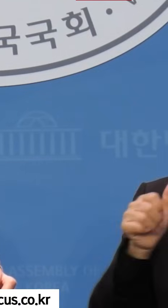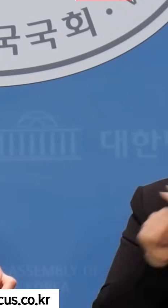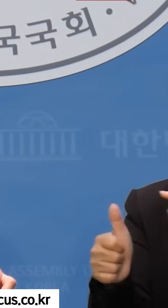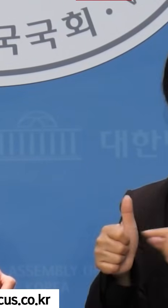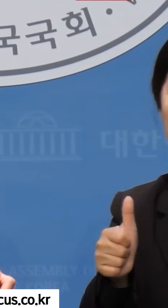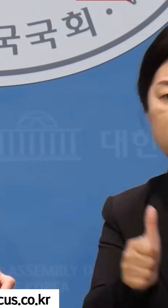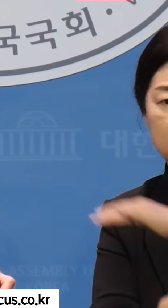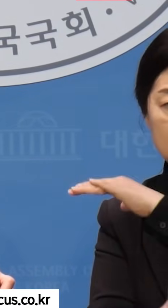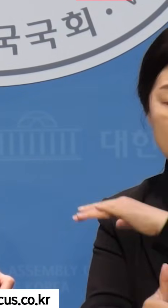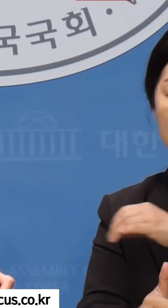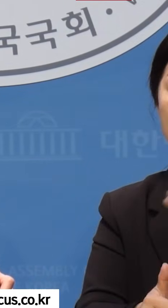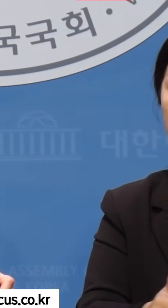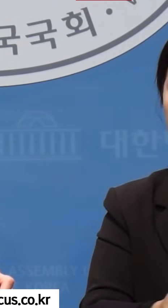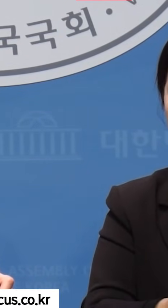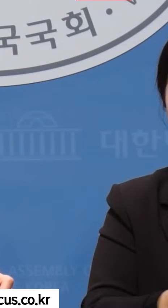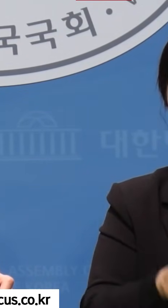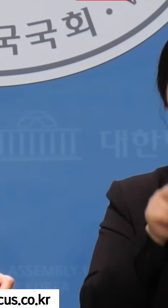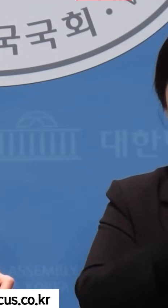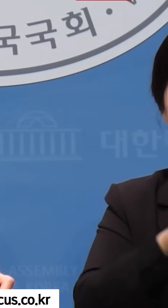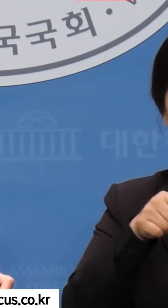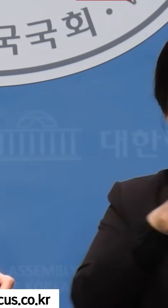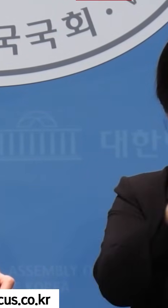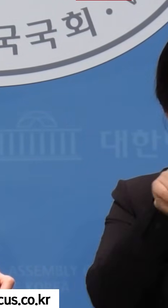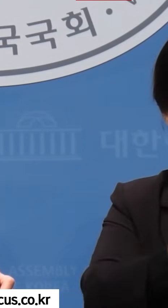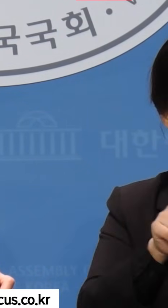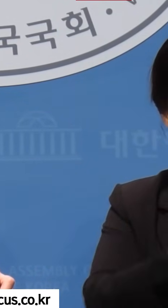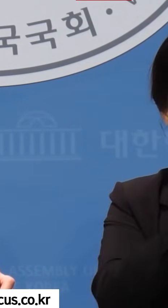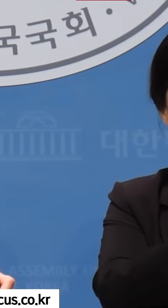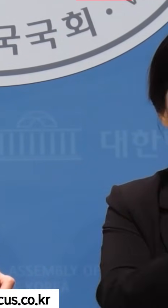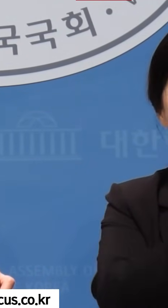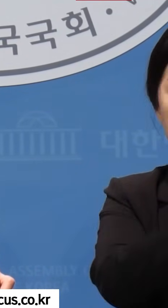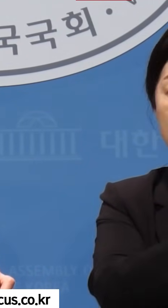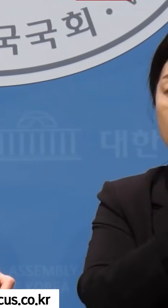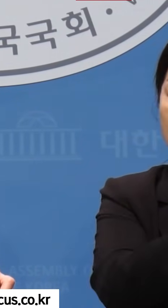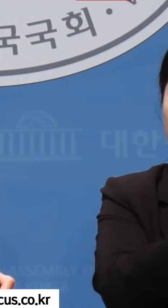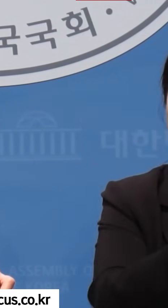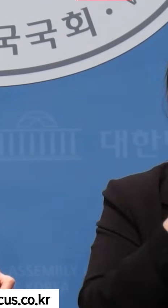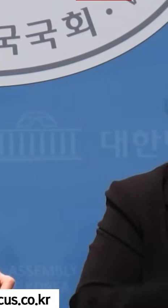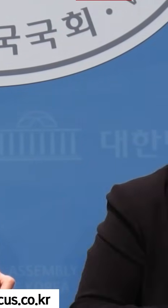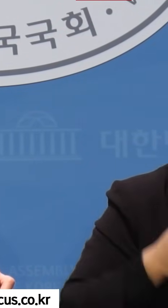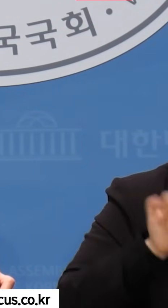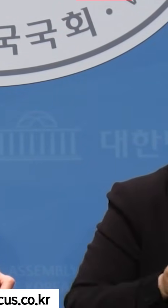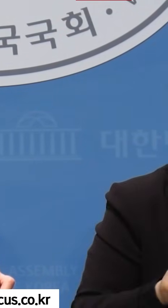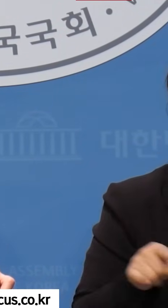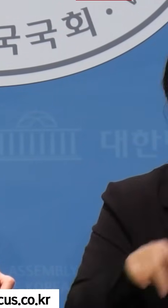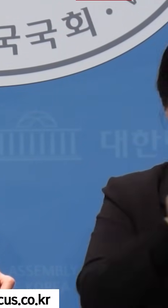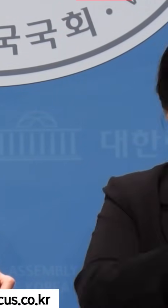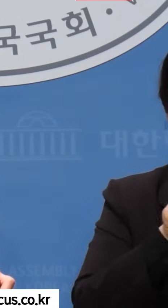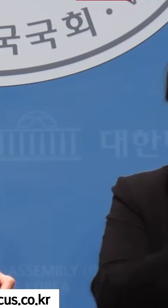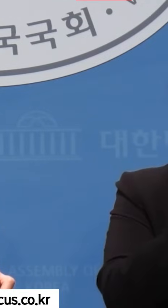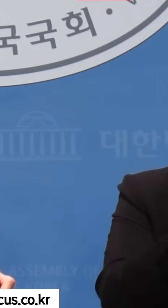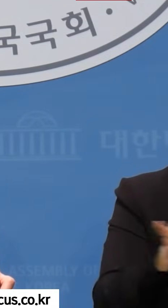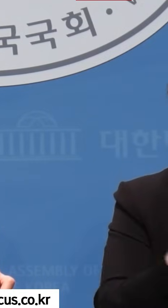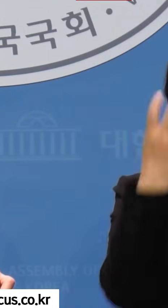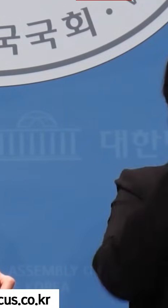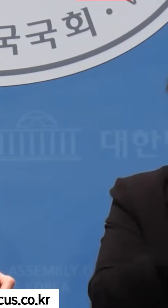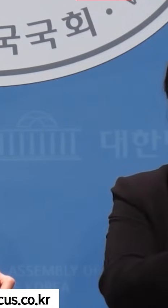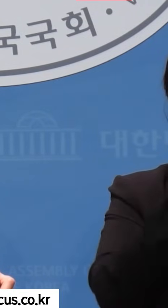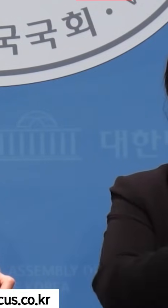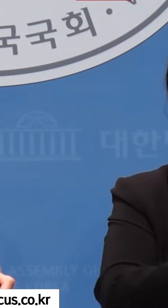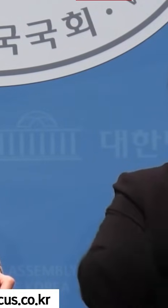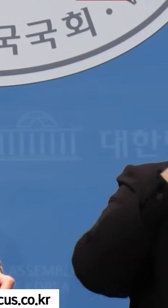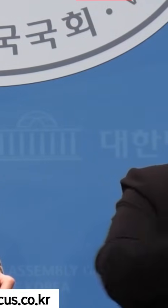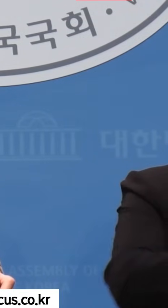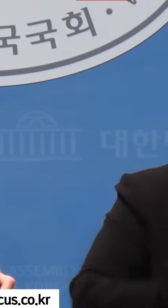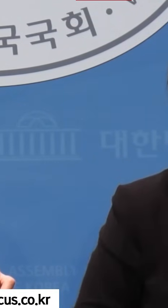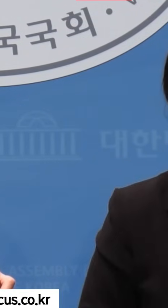야당에서 예전에 문제 제기했었던 일들로 그렇게 계속 수사하고 바쁠 시간에 더 시급한 일들, 민생에